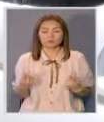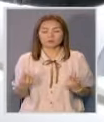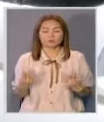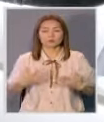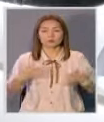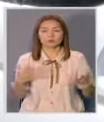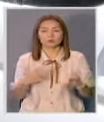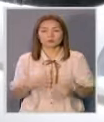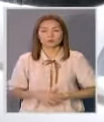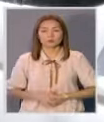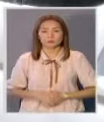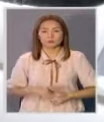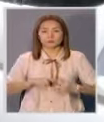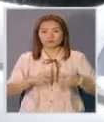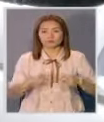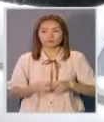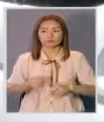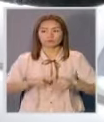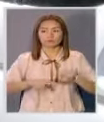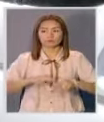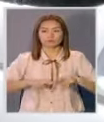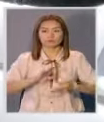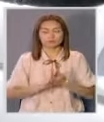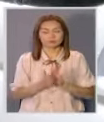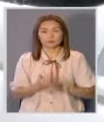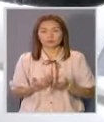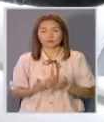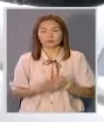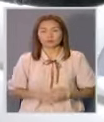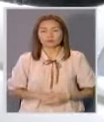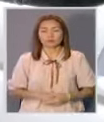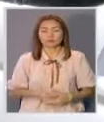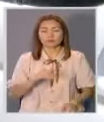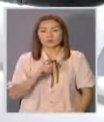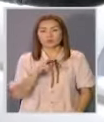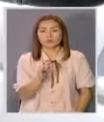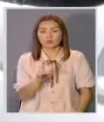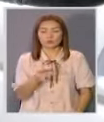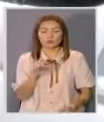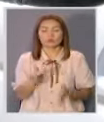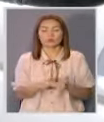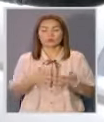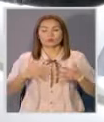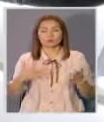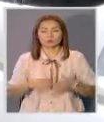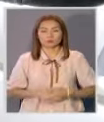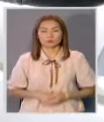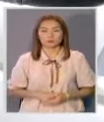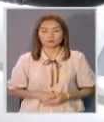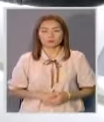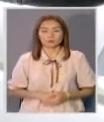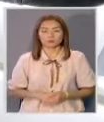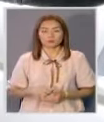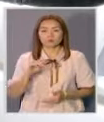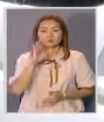ең көтеріліп жатқан мәселе бұл инфрақұрылым жағынан. Мысалы, Атырау облысын айтатын болсақ, көбі айтып жатқан бұл су